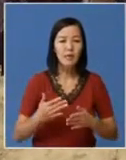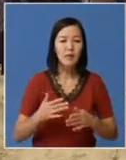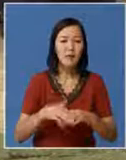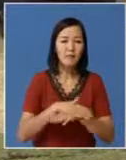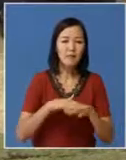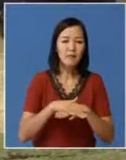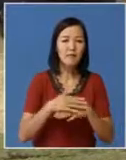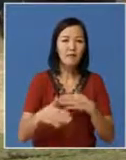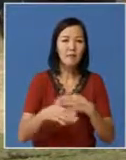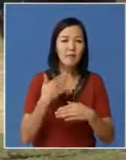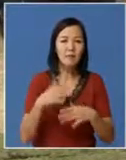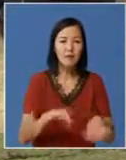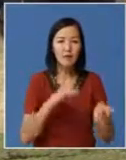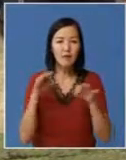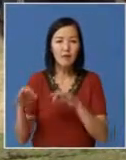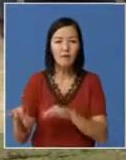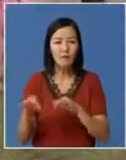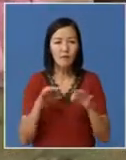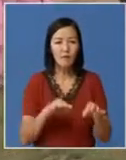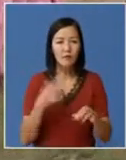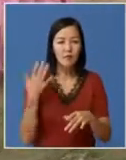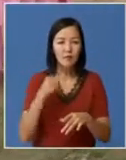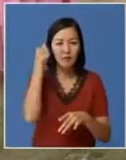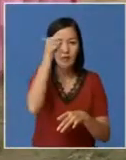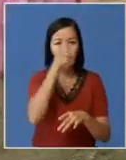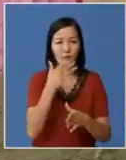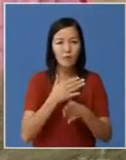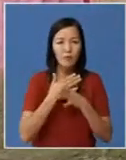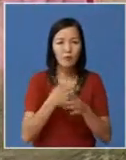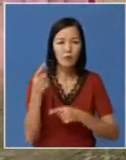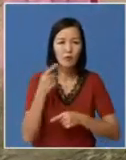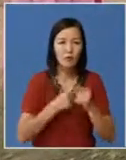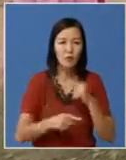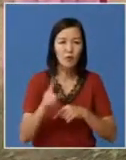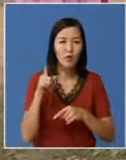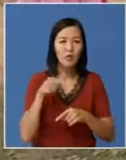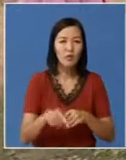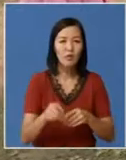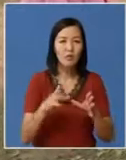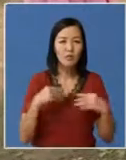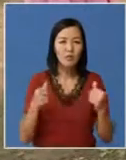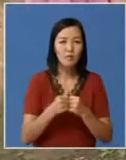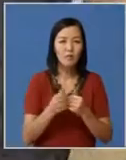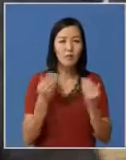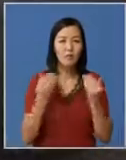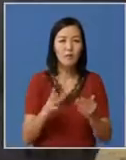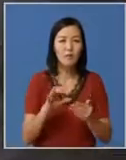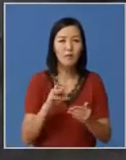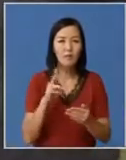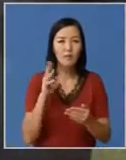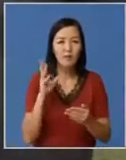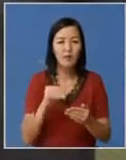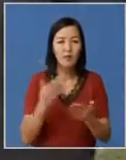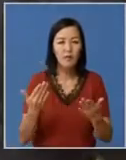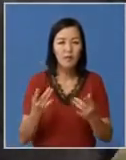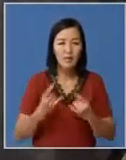Нурмухамед Джукеев перевез их в Поднебесную. В конце 50-х годов он помог вернуться на родину уже почти тысячам семей. Сегодня в селе Сагабиен,